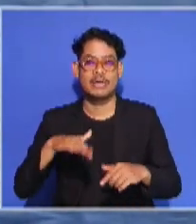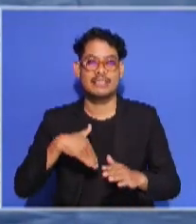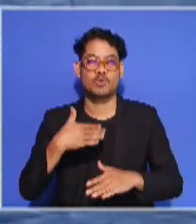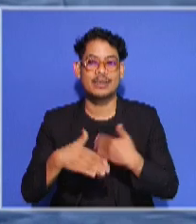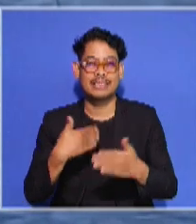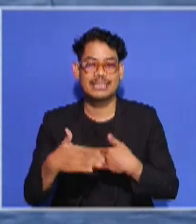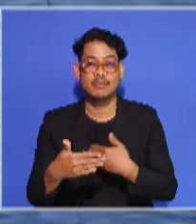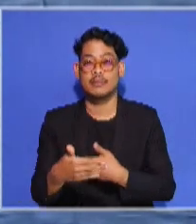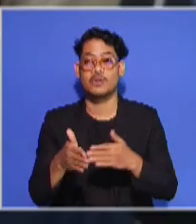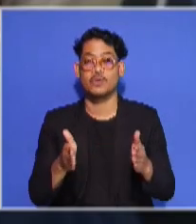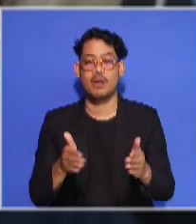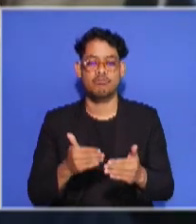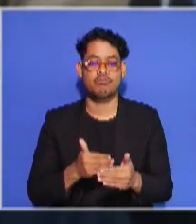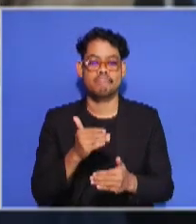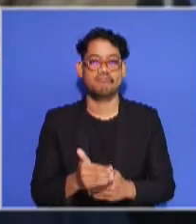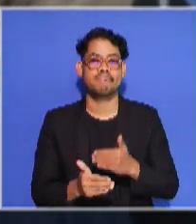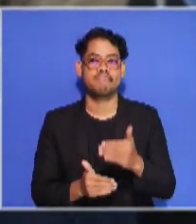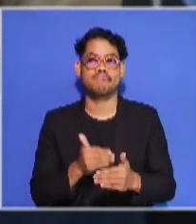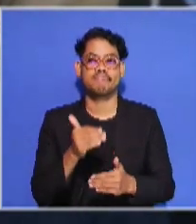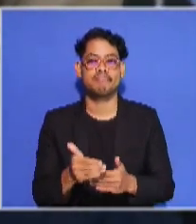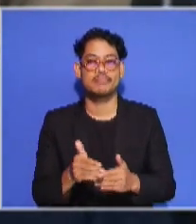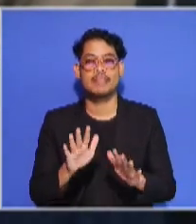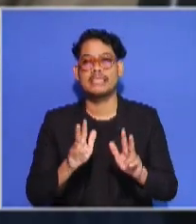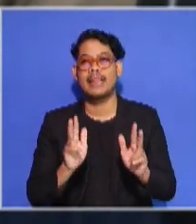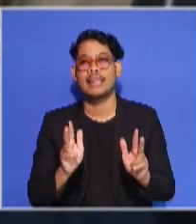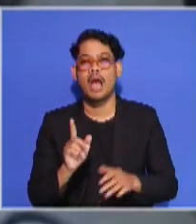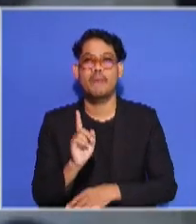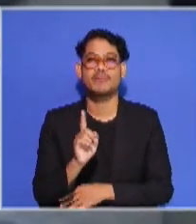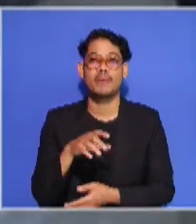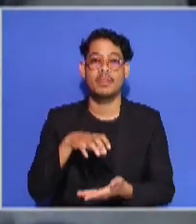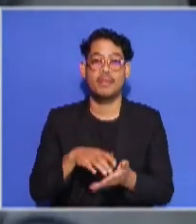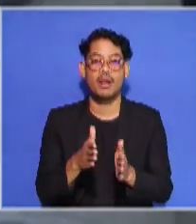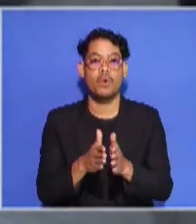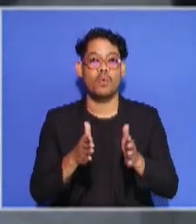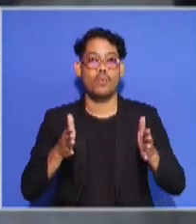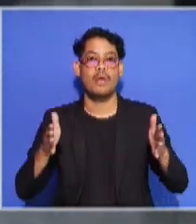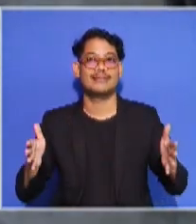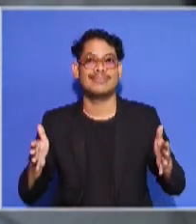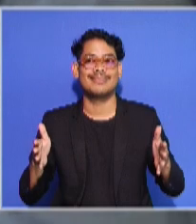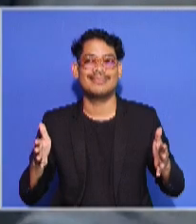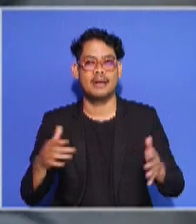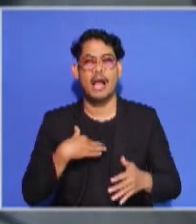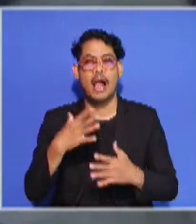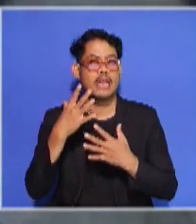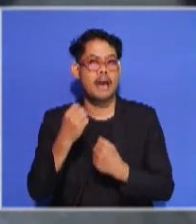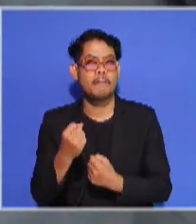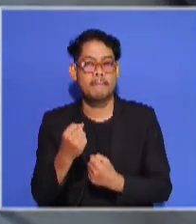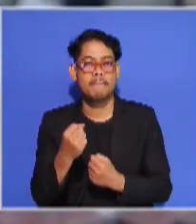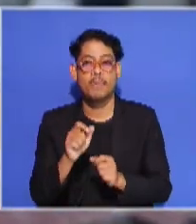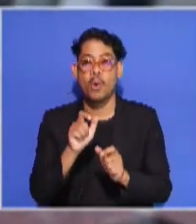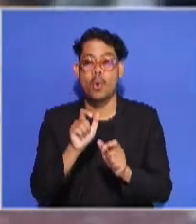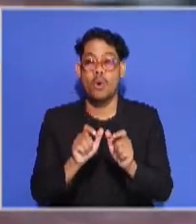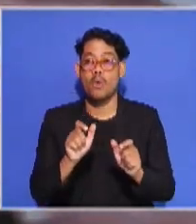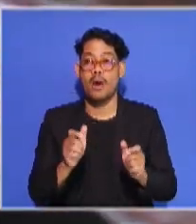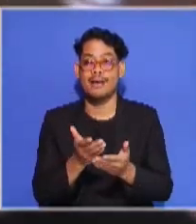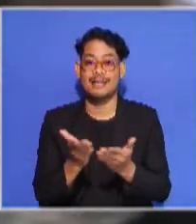ini berjalan lebih leluasa. Mengingat tempatnya terasa lebih lega sehingga diharapkan bisa lebih lancar tanpa kendala berarti.